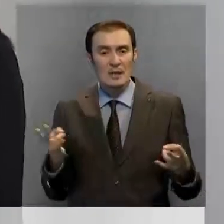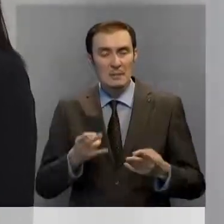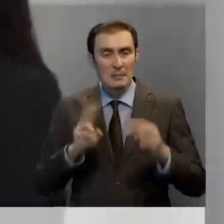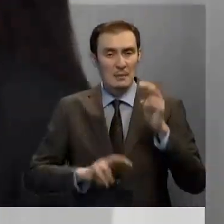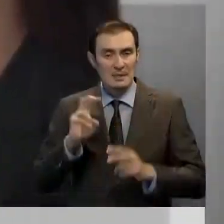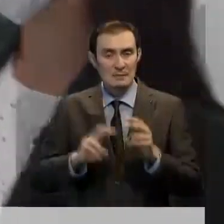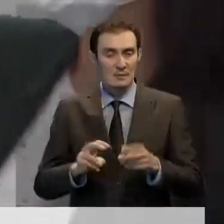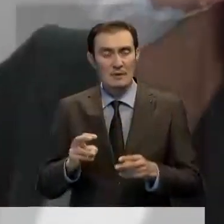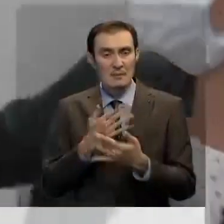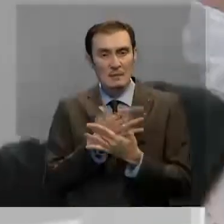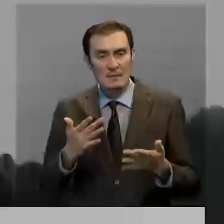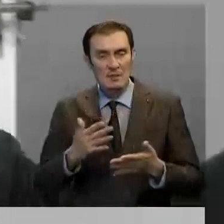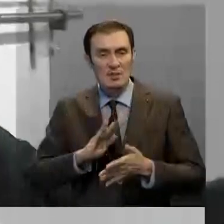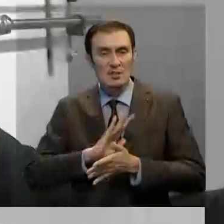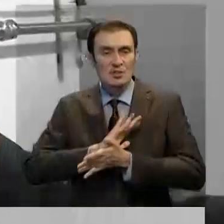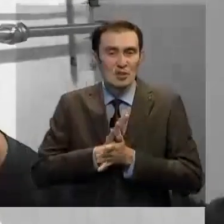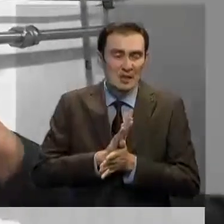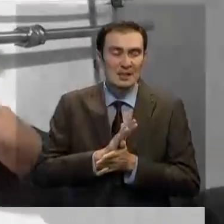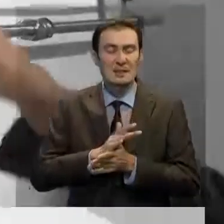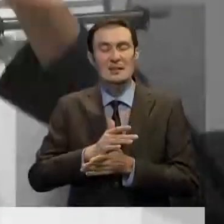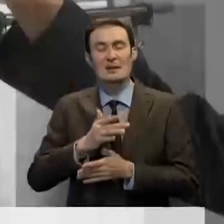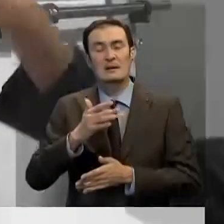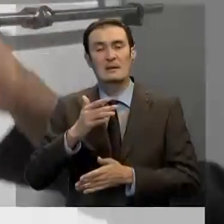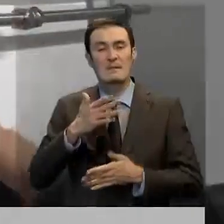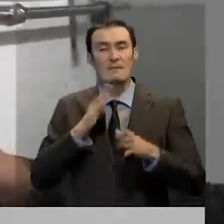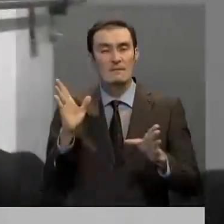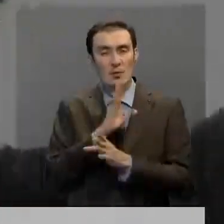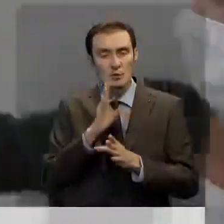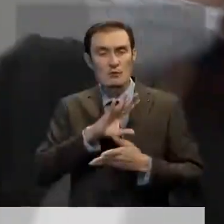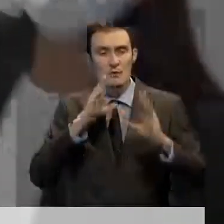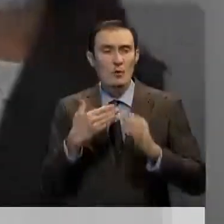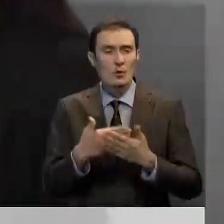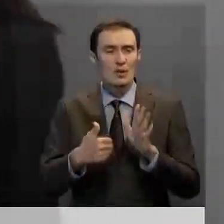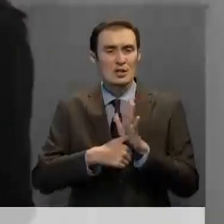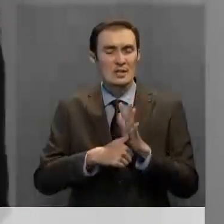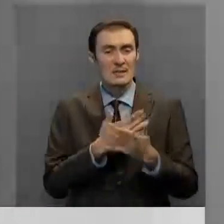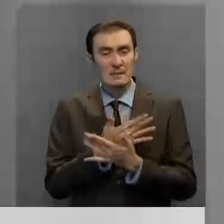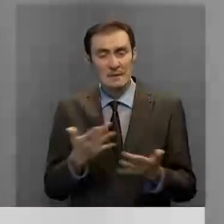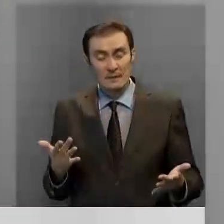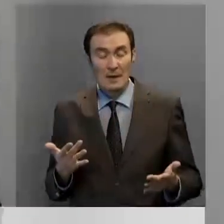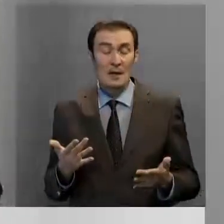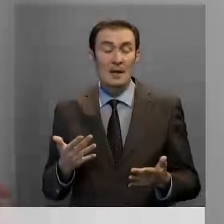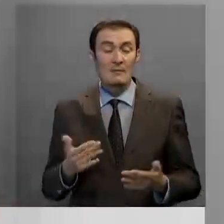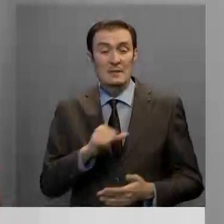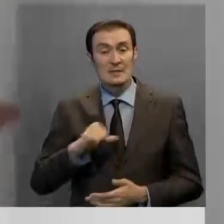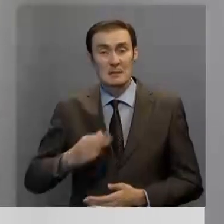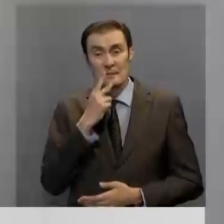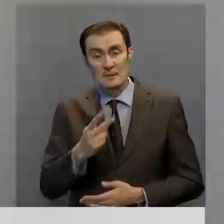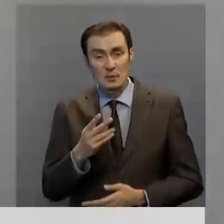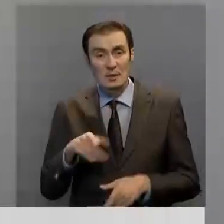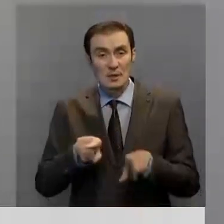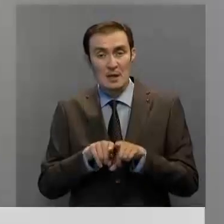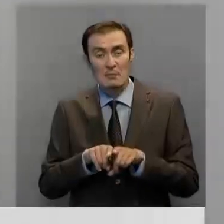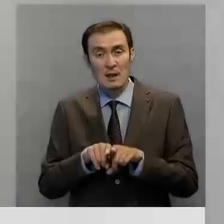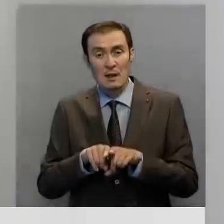производства препарата. Это и сжатый воздух, и гели высокого давления. Всего их около 6 видов. Как вы заметили, мы идем по